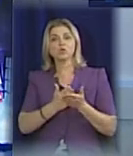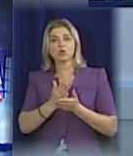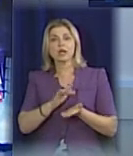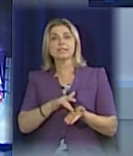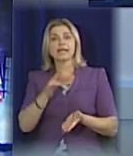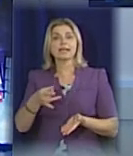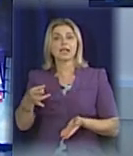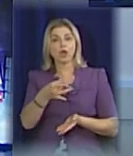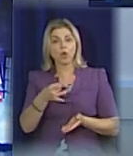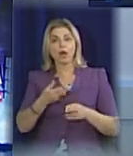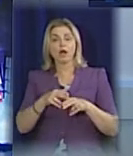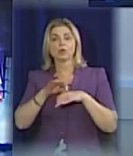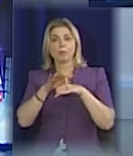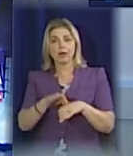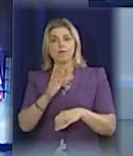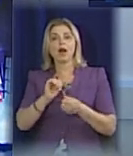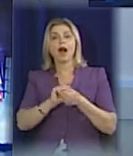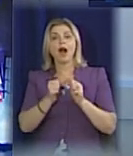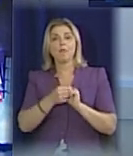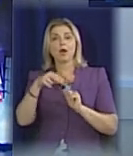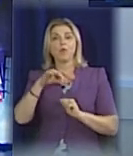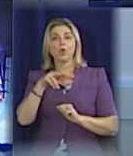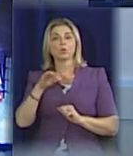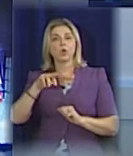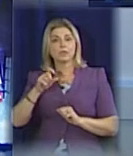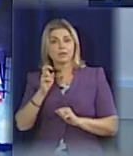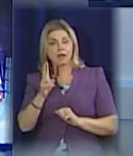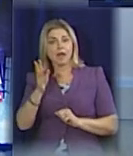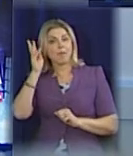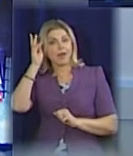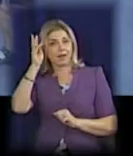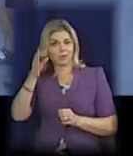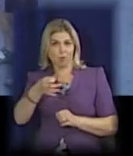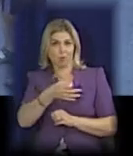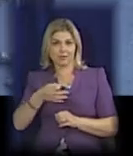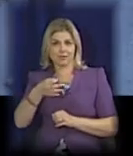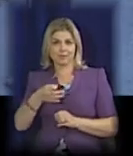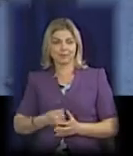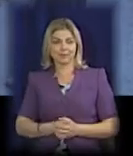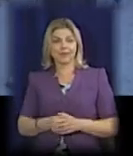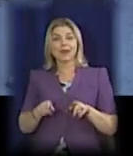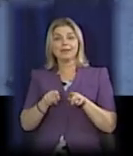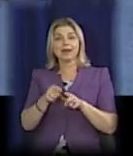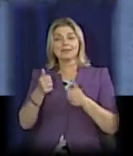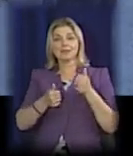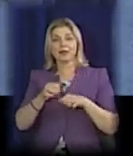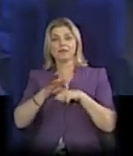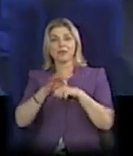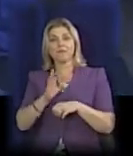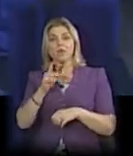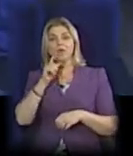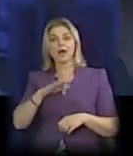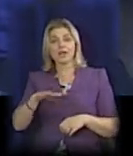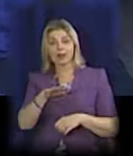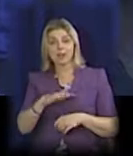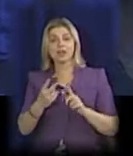регіоні, які відбулись у Кам'янець-Подільську, Хмельницької області. Такі змагання відбуваються в Україні вдруге.